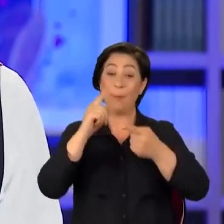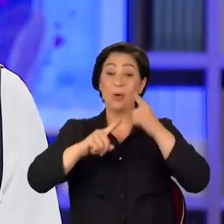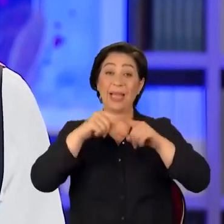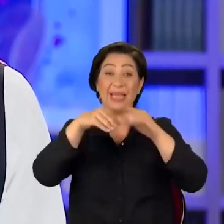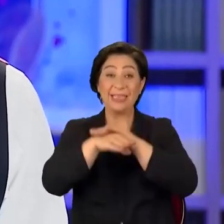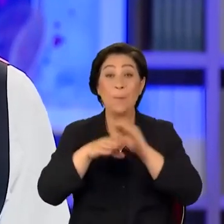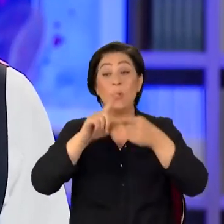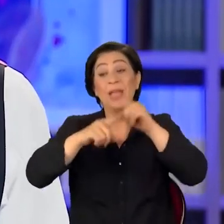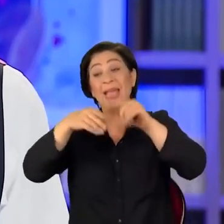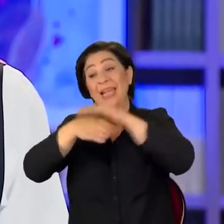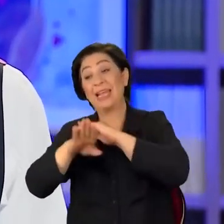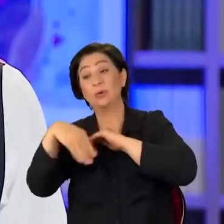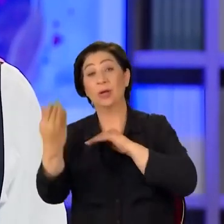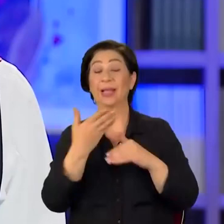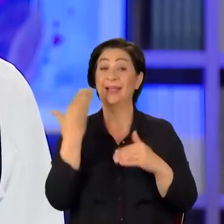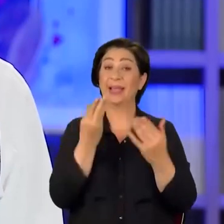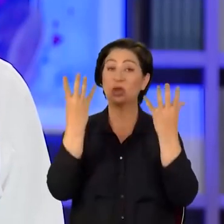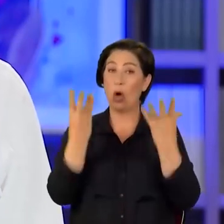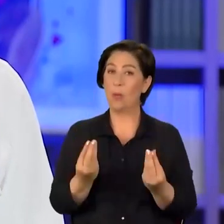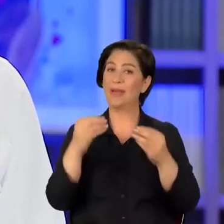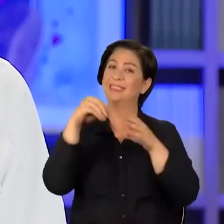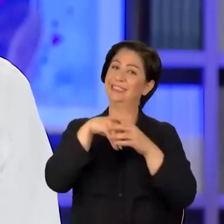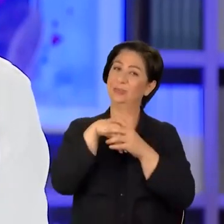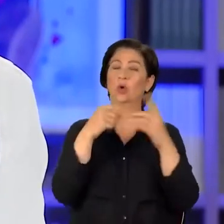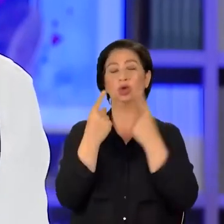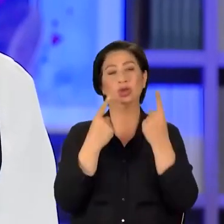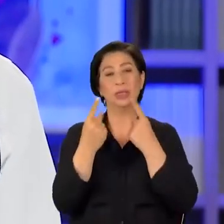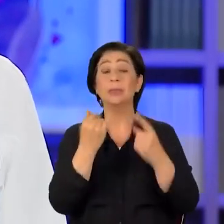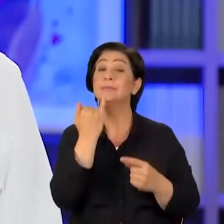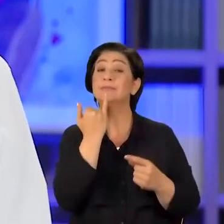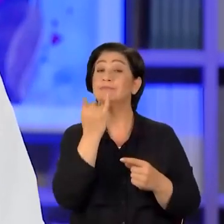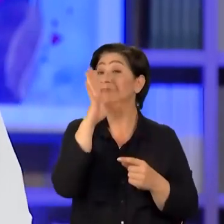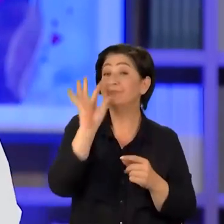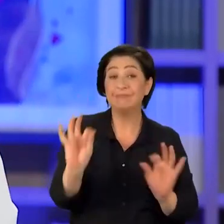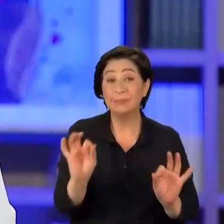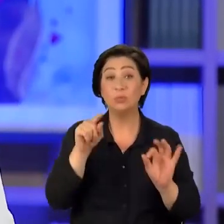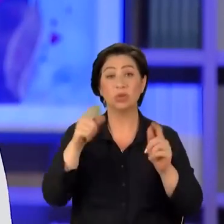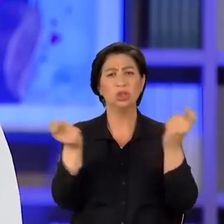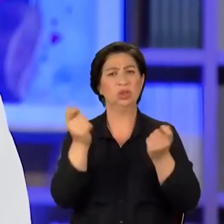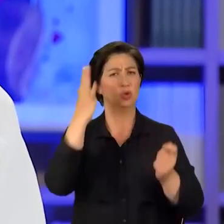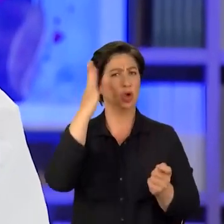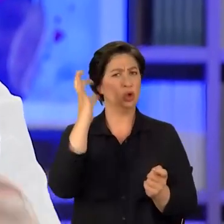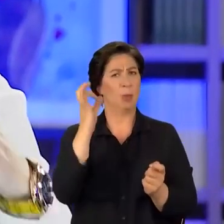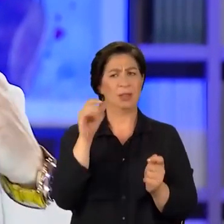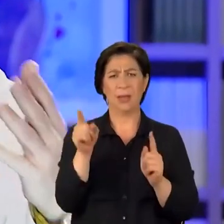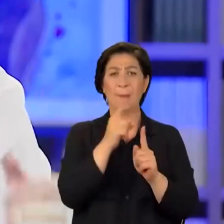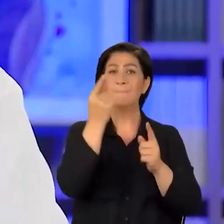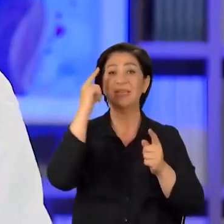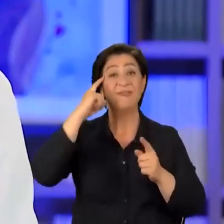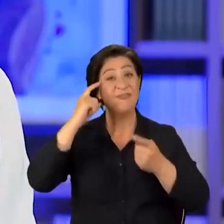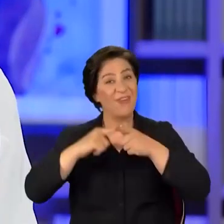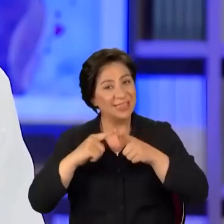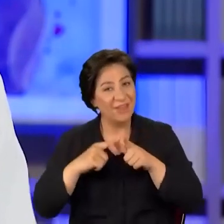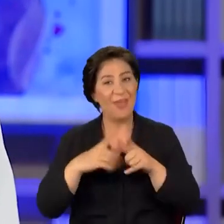ve politikaya girdikten sonra ergen kalmak üzerine konuşacağız. Konuklarımız hakikaten bu işin uzmanları, biraz felsefik,